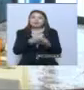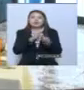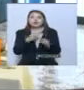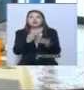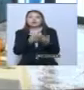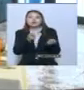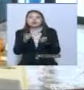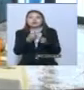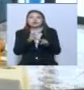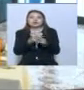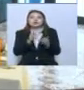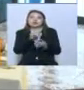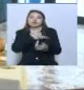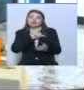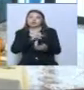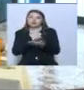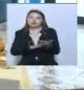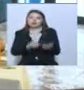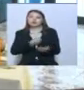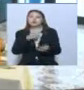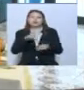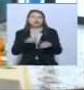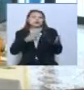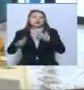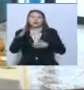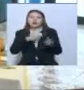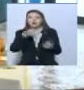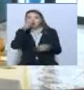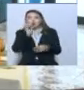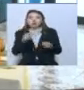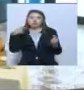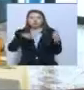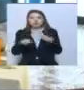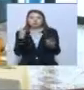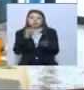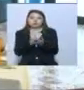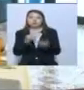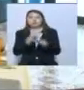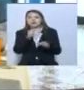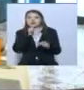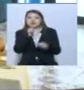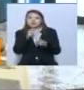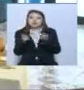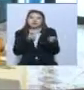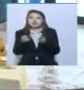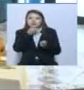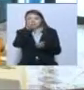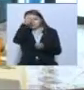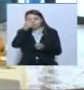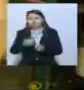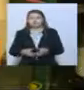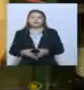надеюсь поработать с коллегами в дальнейшем. Мы очень рады такому обмену опытом. Благодарим за прекрасную возможность и организацию этого